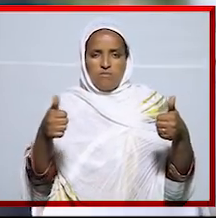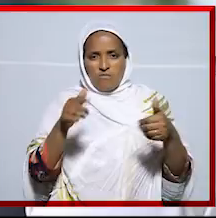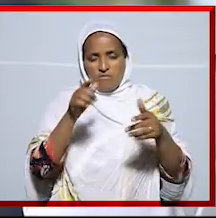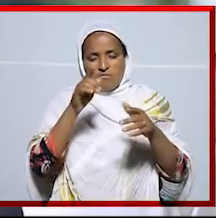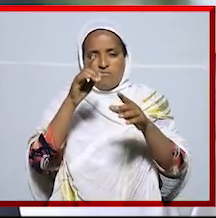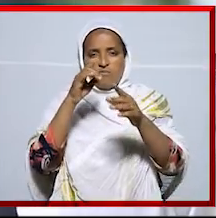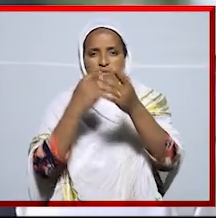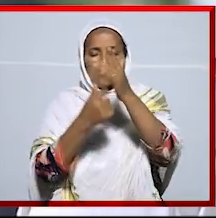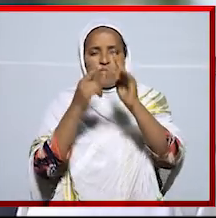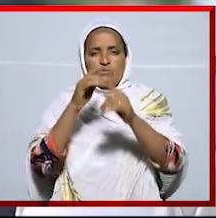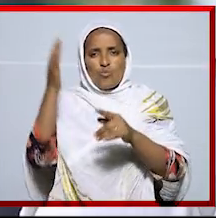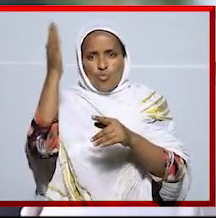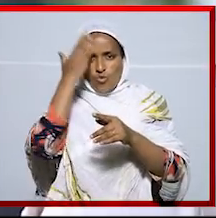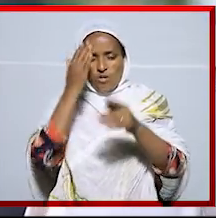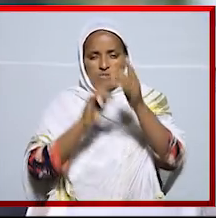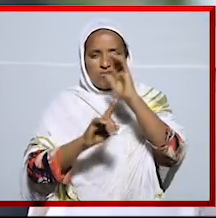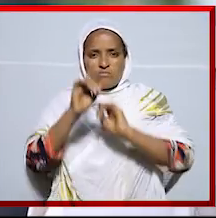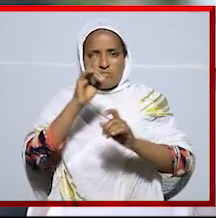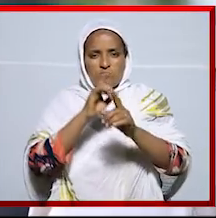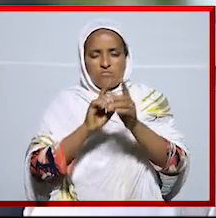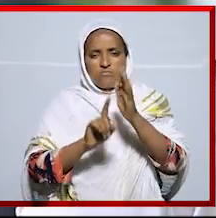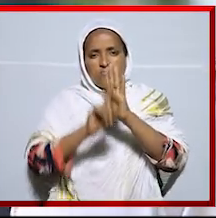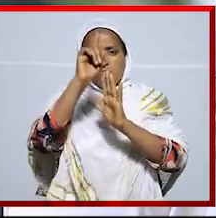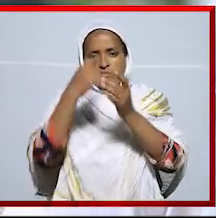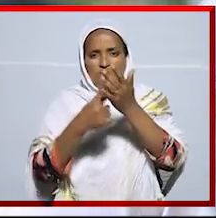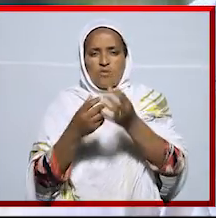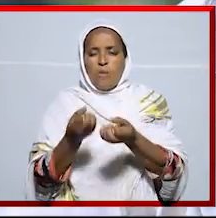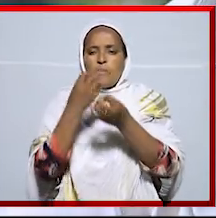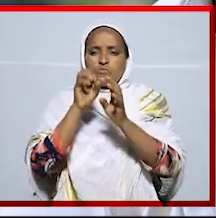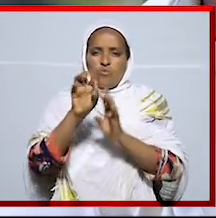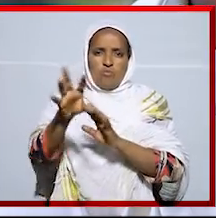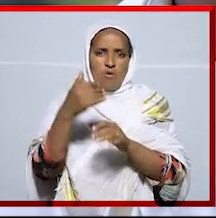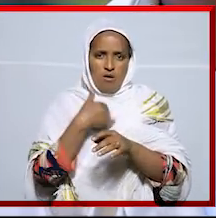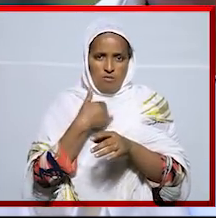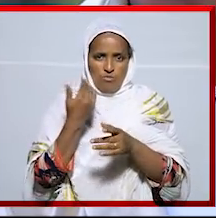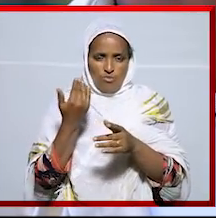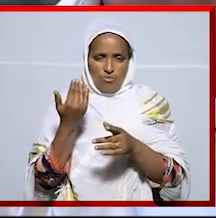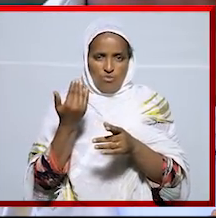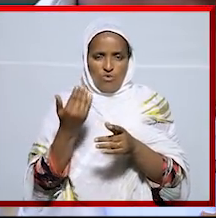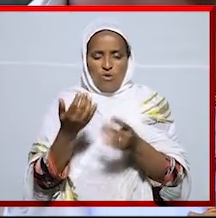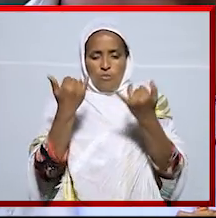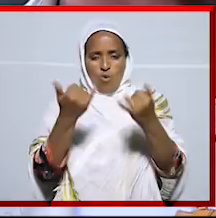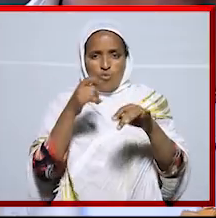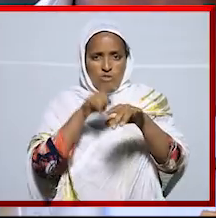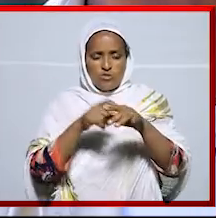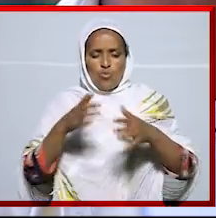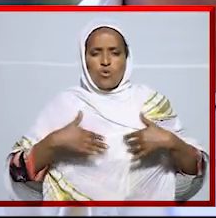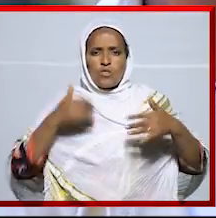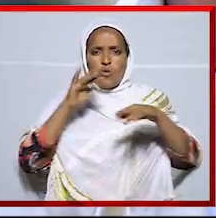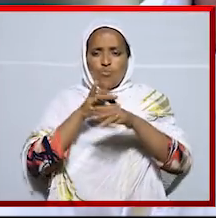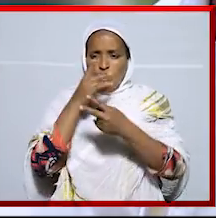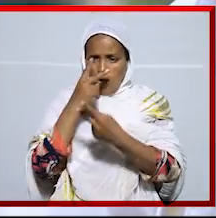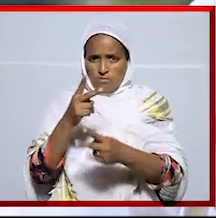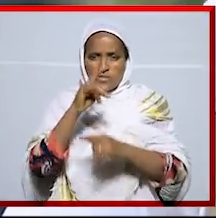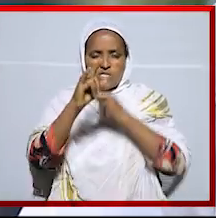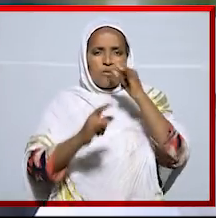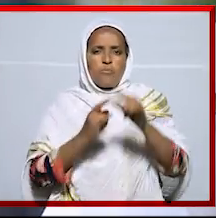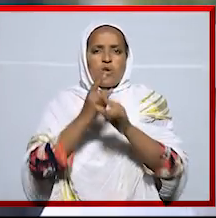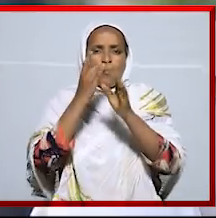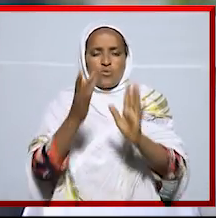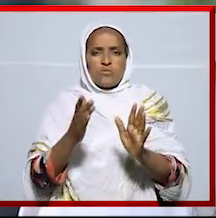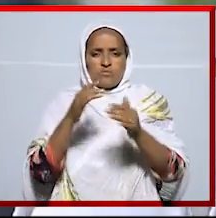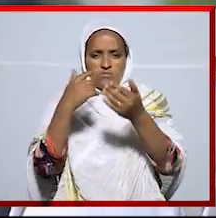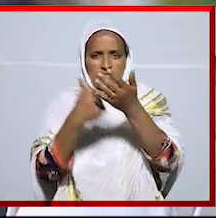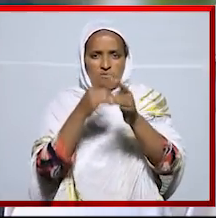ይሄ ግሎባላይዜሽን ዌስተርናይዜሽን ኢፌክቶች በአብዛኛውም ይንጸባረቃሉ። በአሁን ጊዜ ወጣቱ ላይ የምናየው